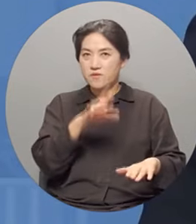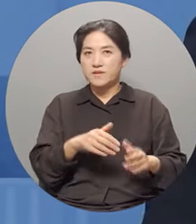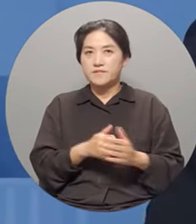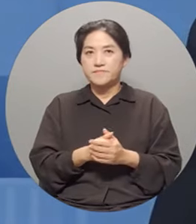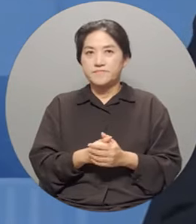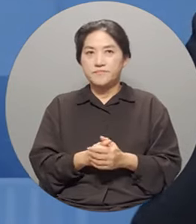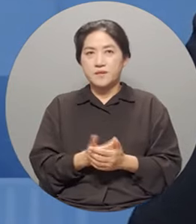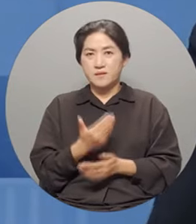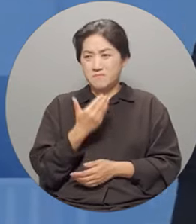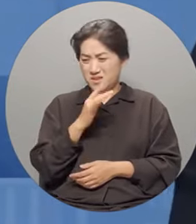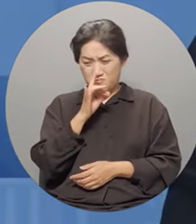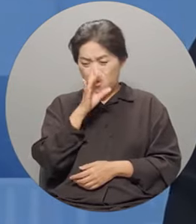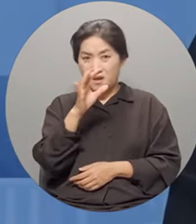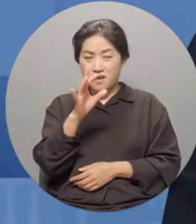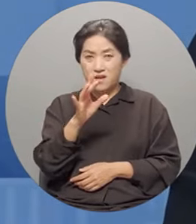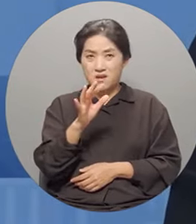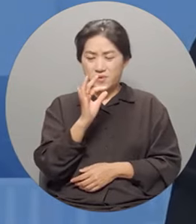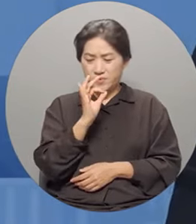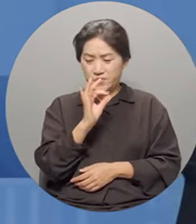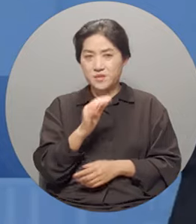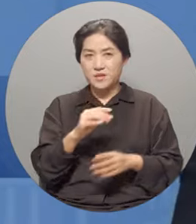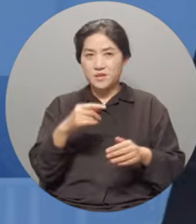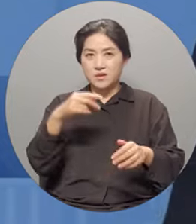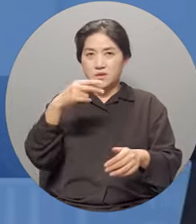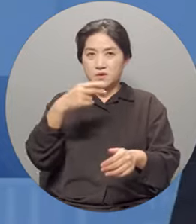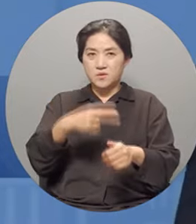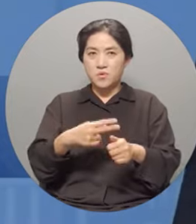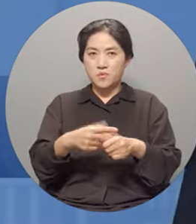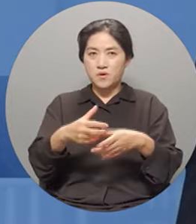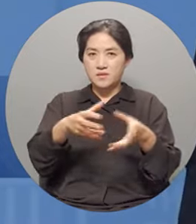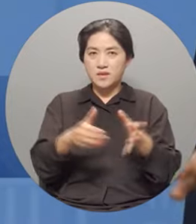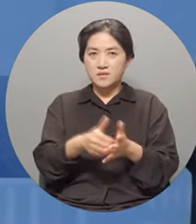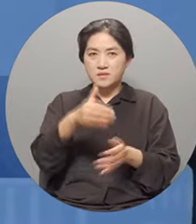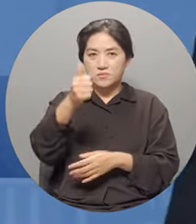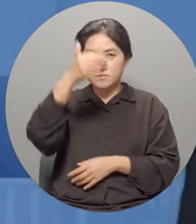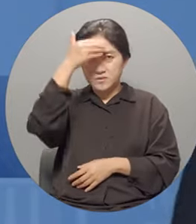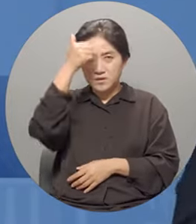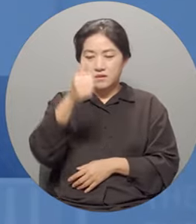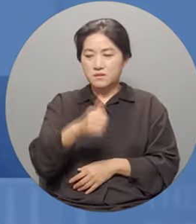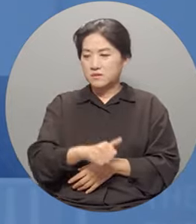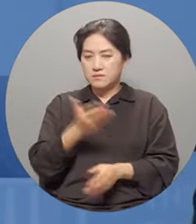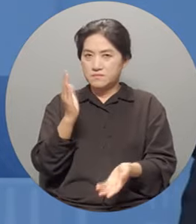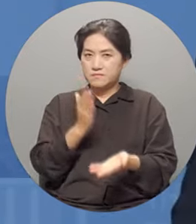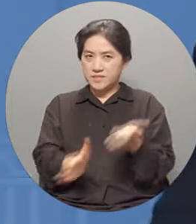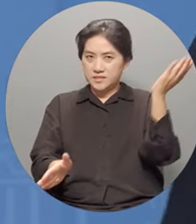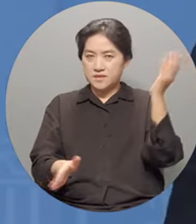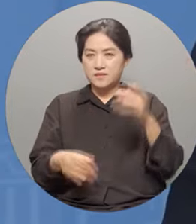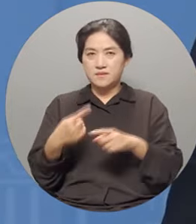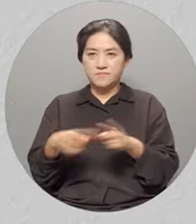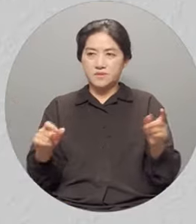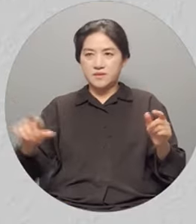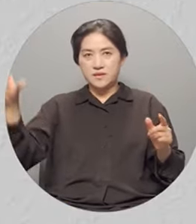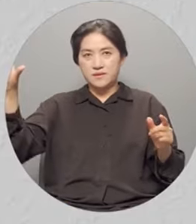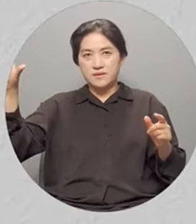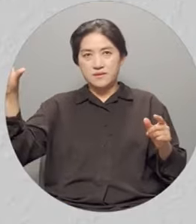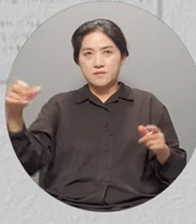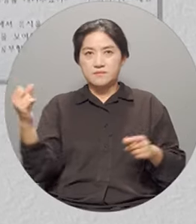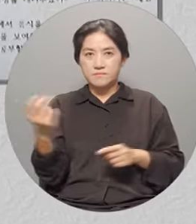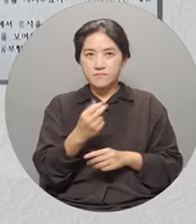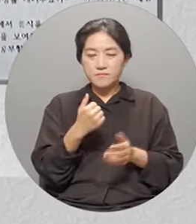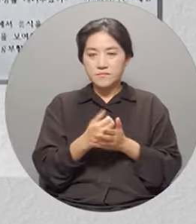있을 수 없는 일이고 교총의 수장으로는 부적절하다는 평가가 지배적입니다. 여기에